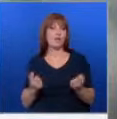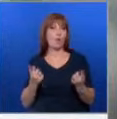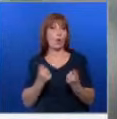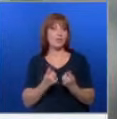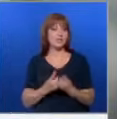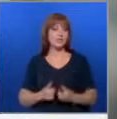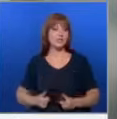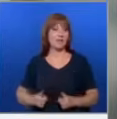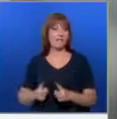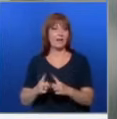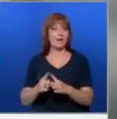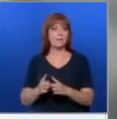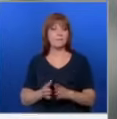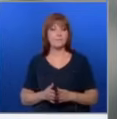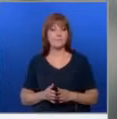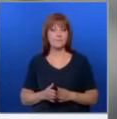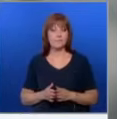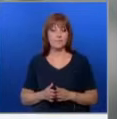Димитрова.